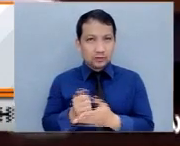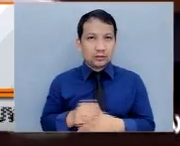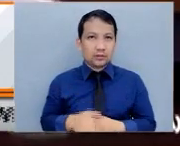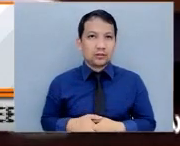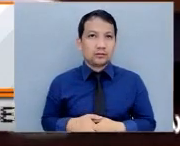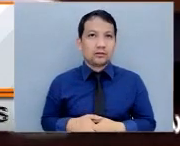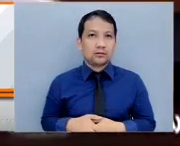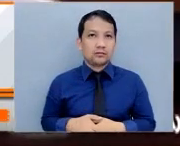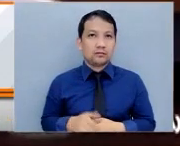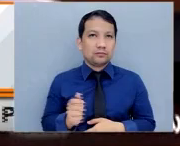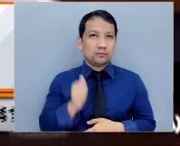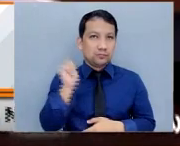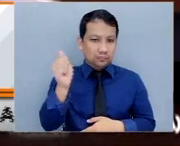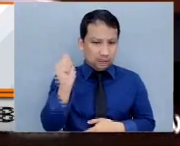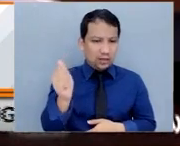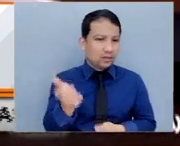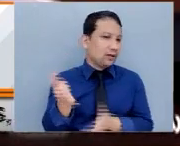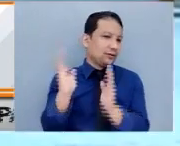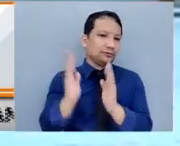kayo. Ha?